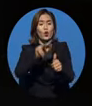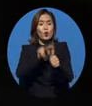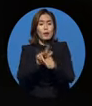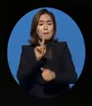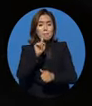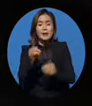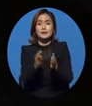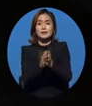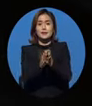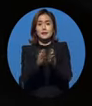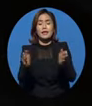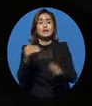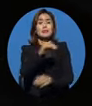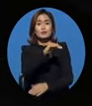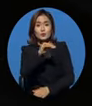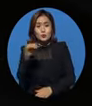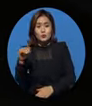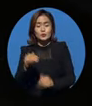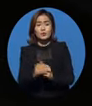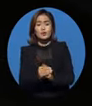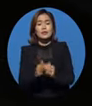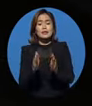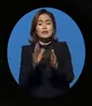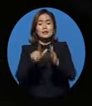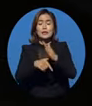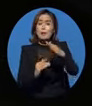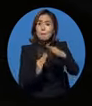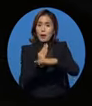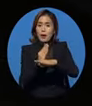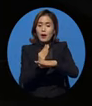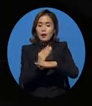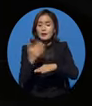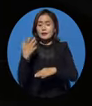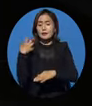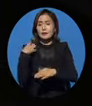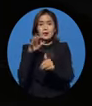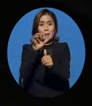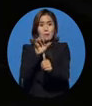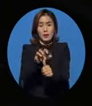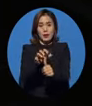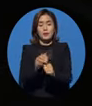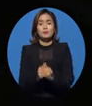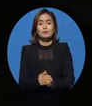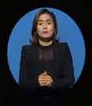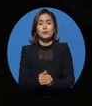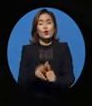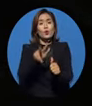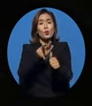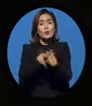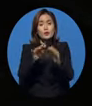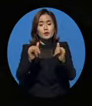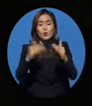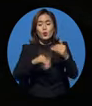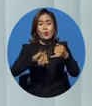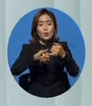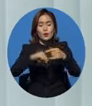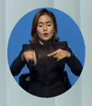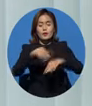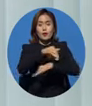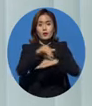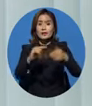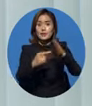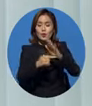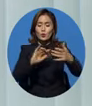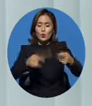발언을 시작한 때를 기준으로 하며 시간이 다 되면 사회자가 체제 하겠읍니다 후보자들은 공약과 정책을 중심으로